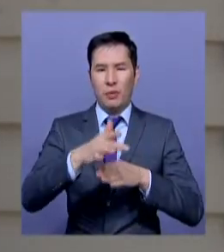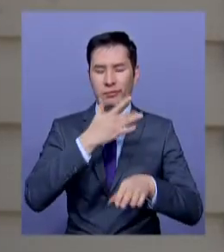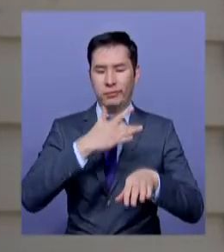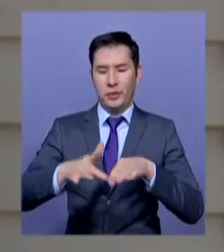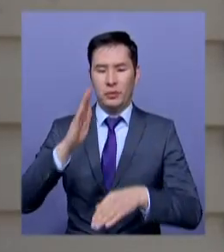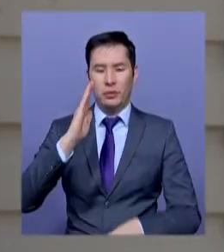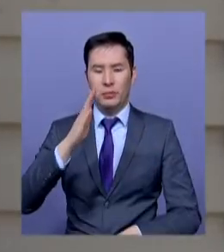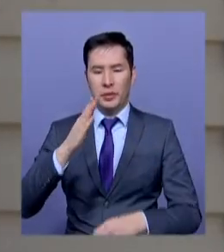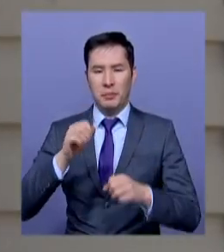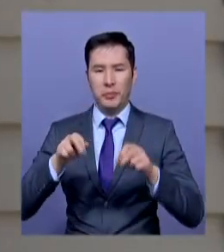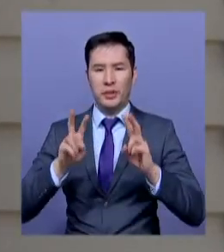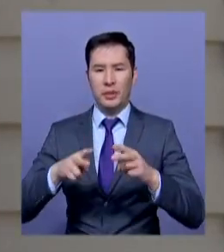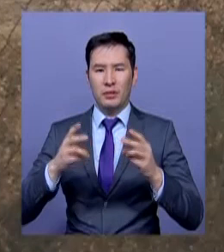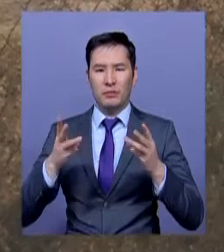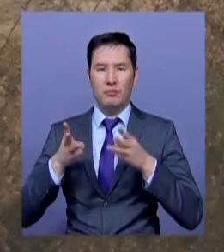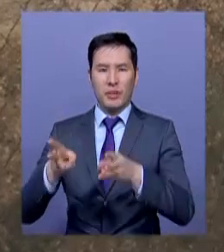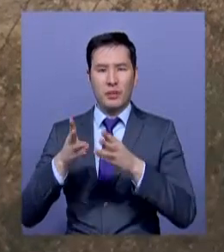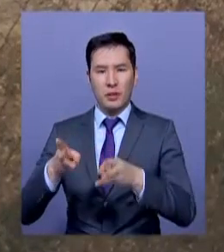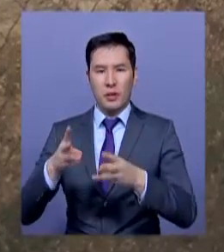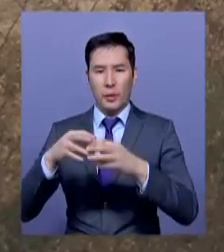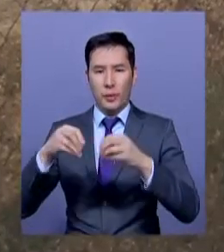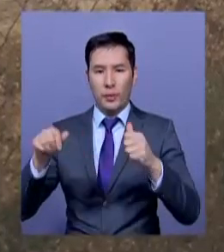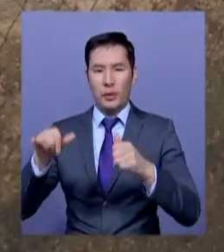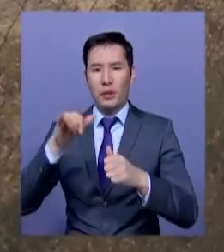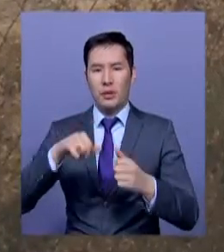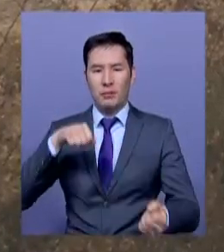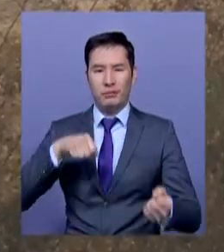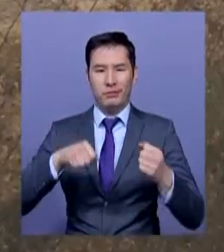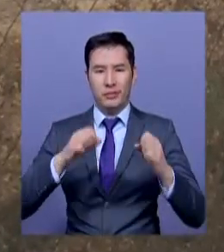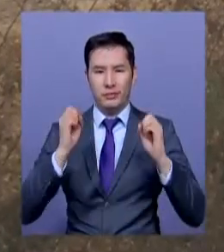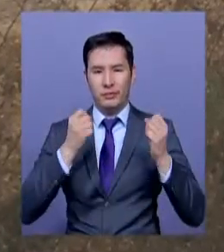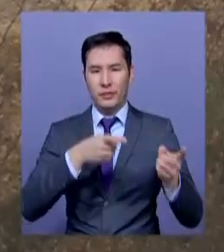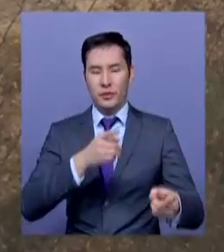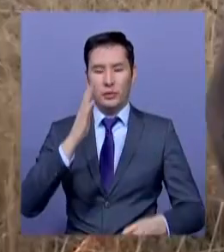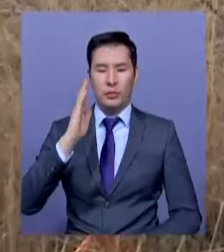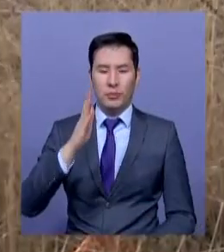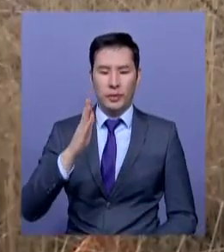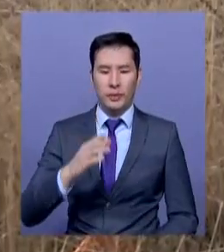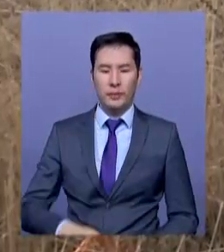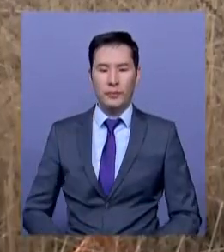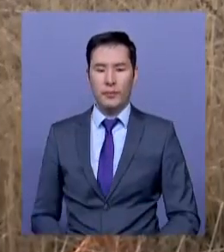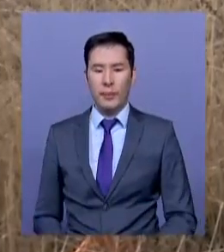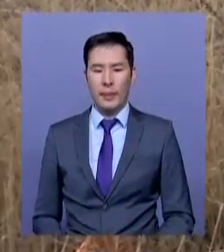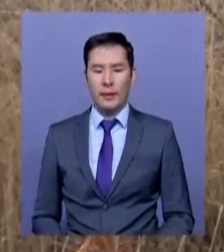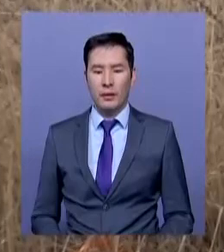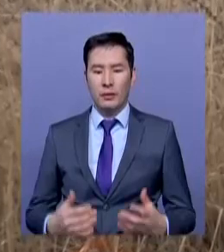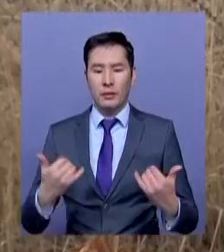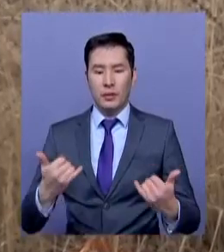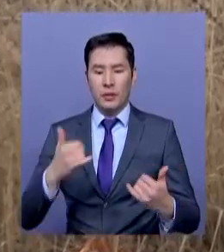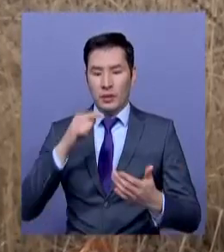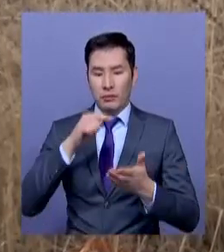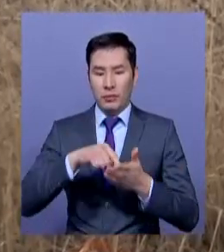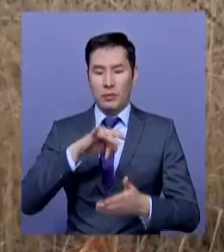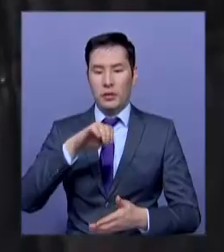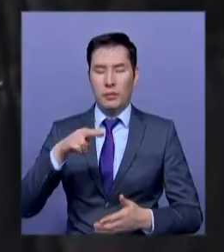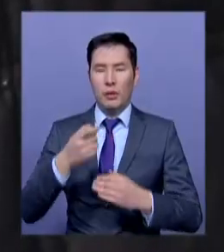пешіне өртеп, кейіннен шұңқырға салып, көметін көрінеді. Аудандық ветеринариялық инспекция басшысының орынбасары осылай дейді. Қазір құс тұмауының